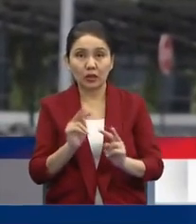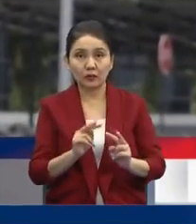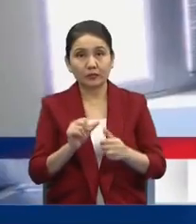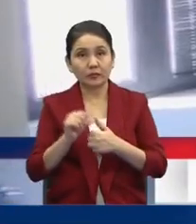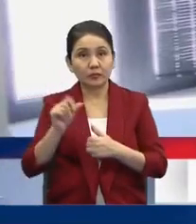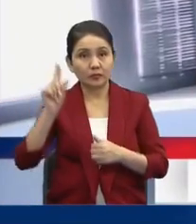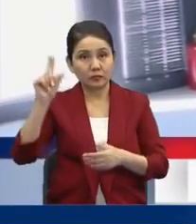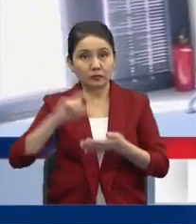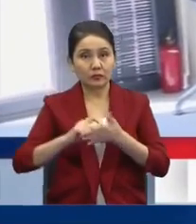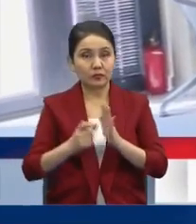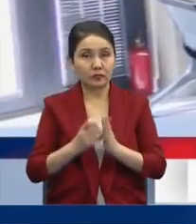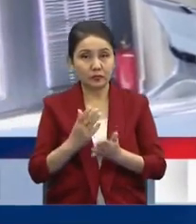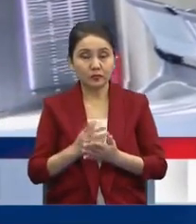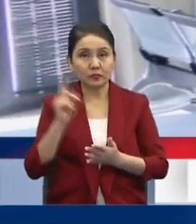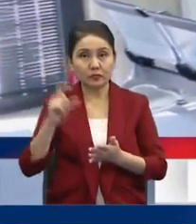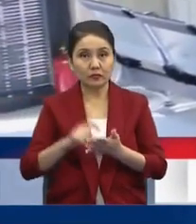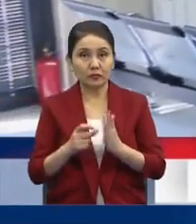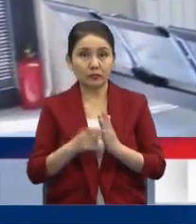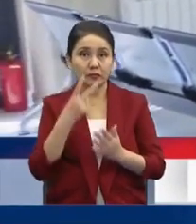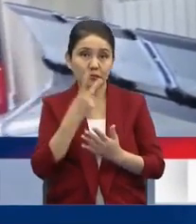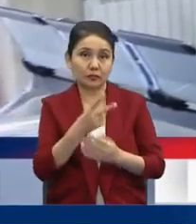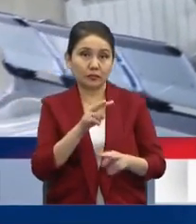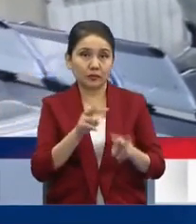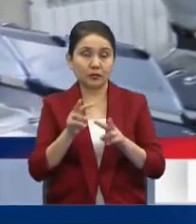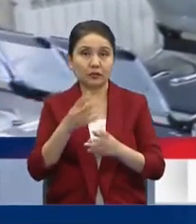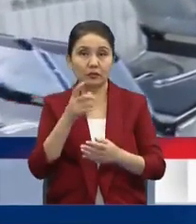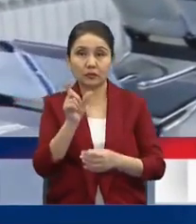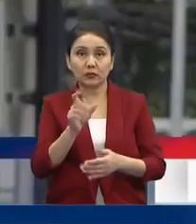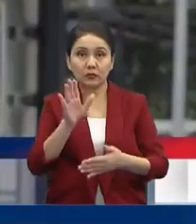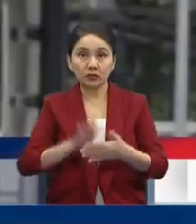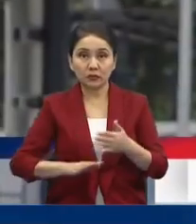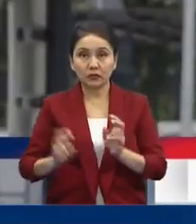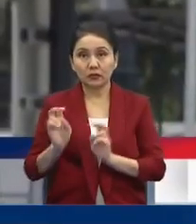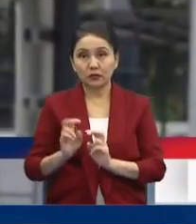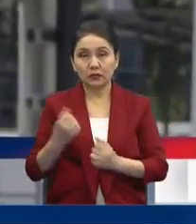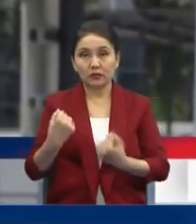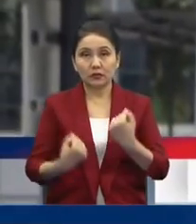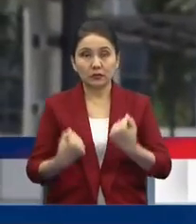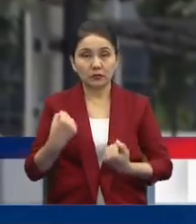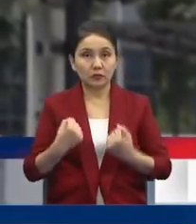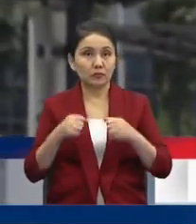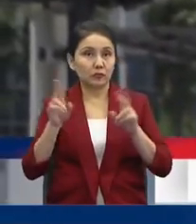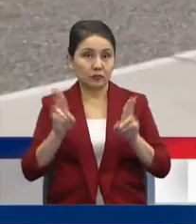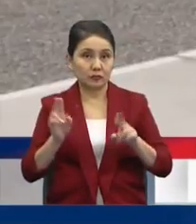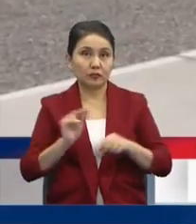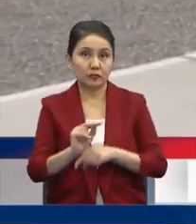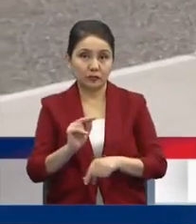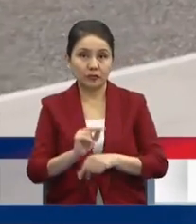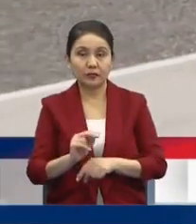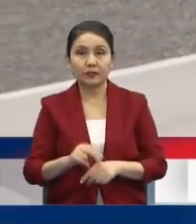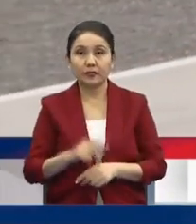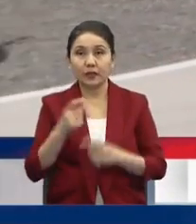alohida sinfxona yaratilgan, shu sinfxonadan ko'rib turadi. Inson omilisiz yo'l harakat qoidalarini o'rgatib boradi.